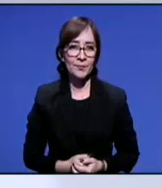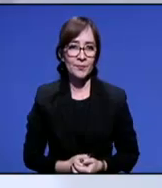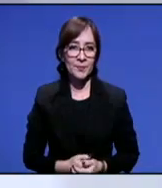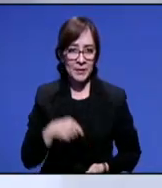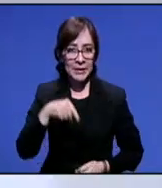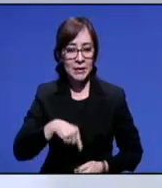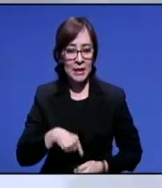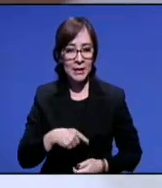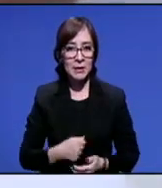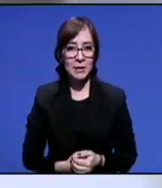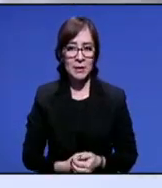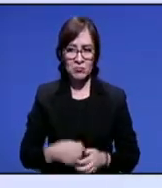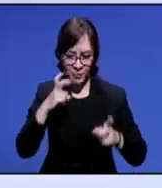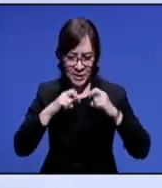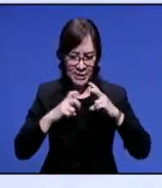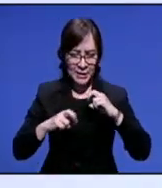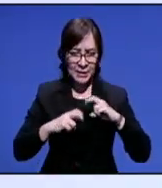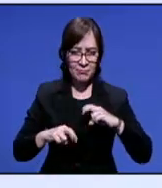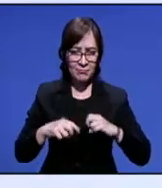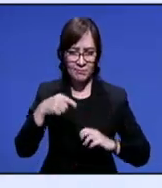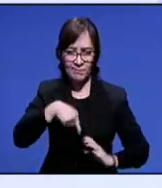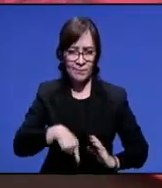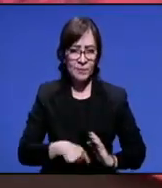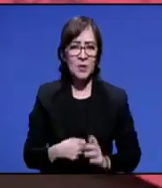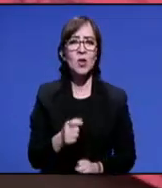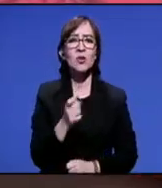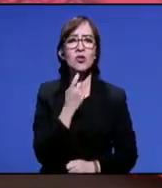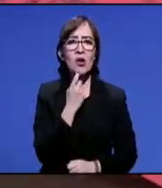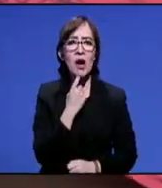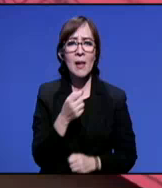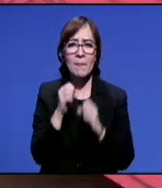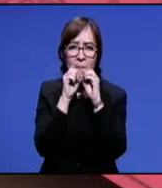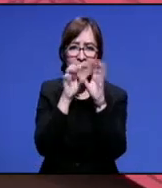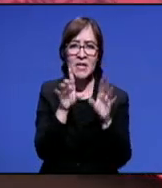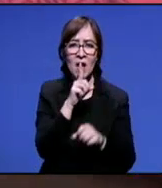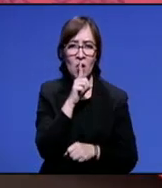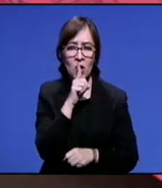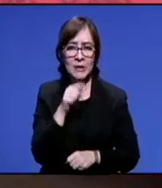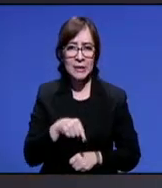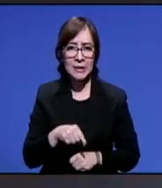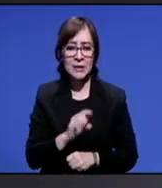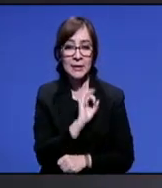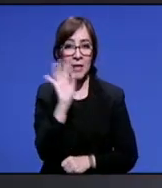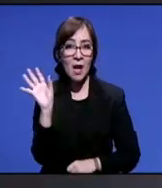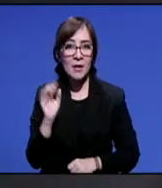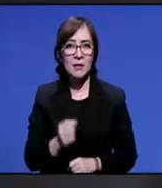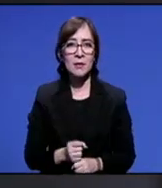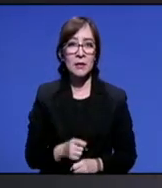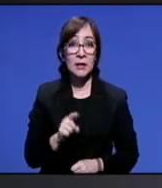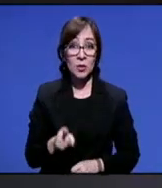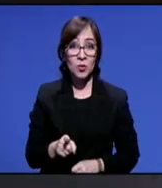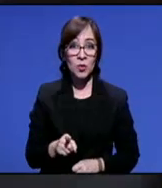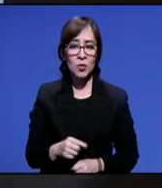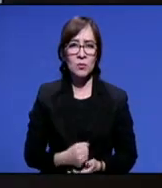Saat ini penyidik masih mendalami motif di balik penyebaran berita hoax ini. Selain penyebar hoax di media sosial, tersangka dikenal sebagai